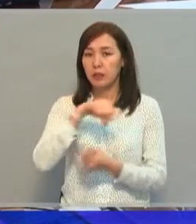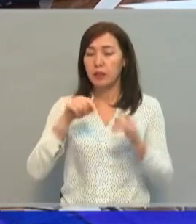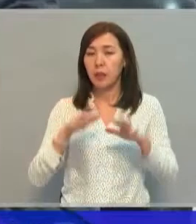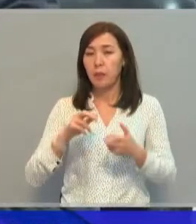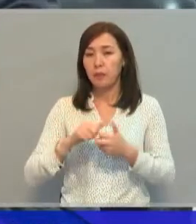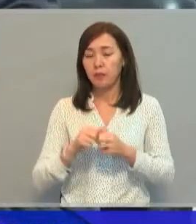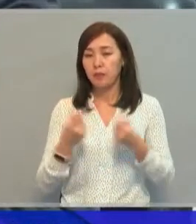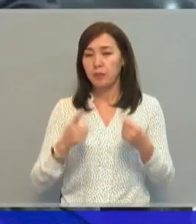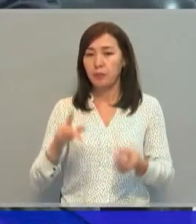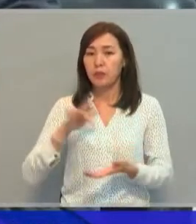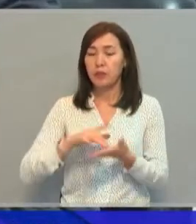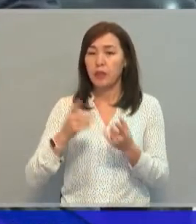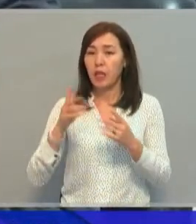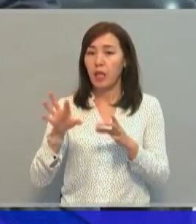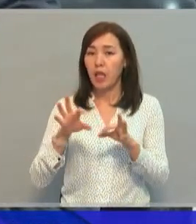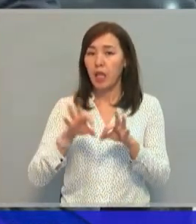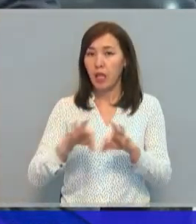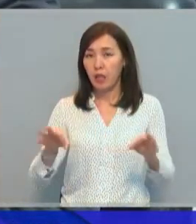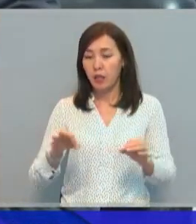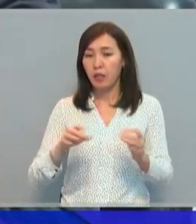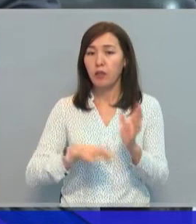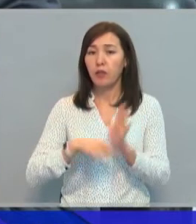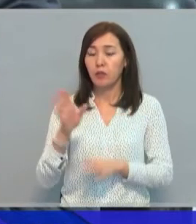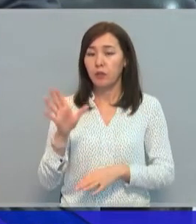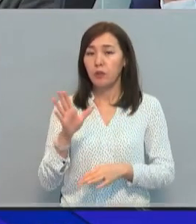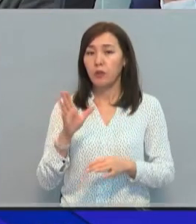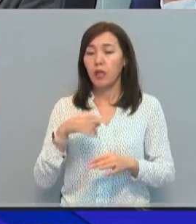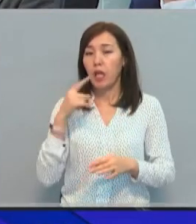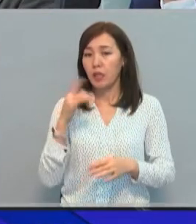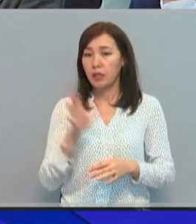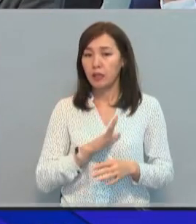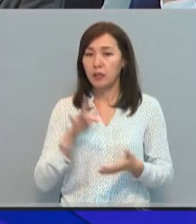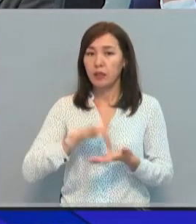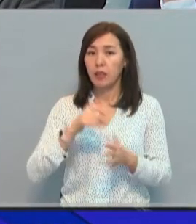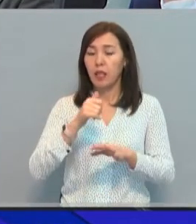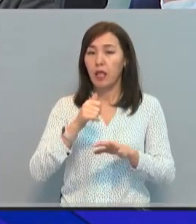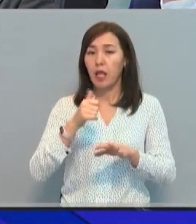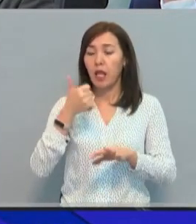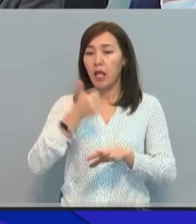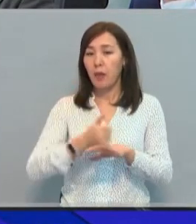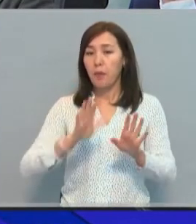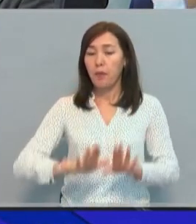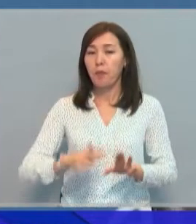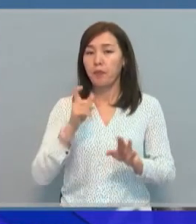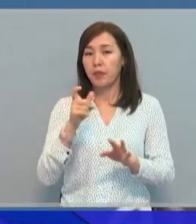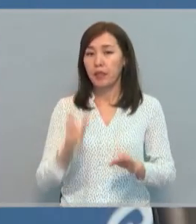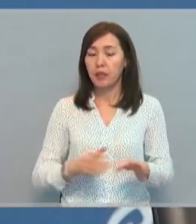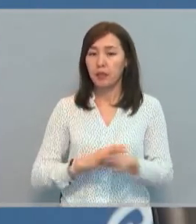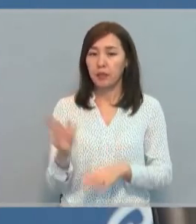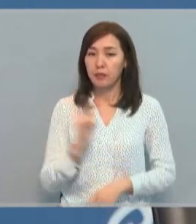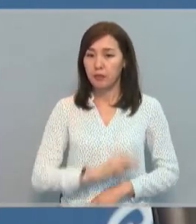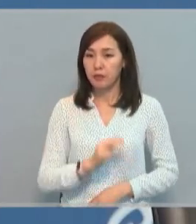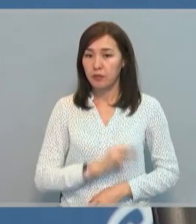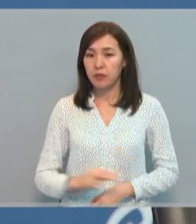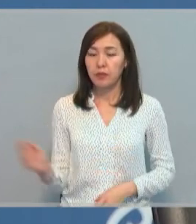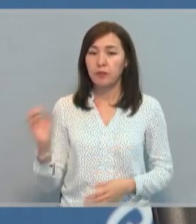нысандар мәселесінен бөлек қаланың инженерлік жүйелерін жақсарту мәселесі де айтылды. Ол бойынша қала әкімінің орынбасары баяндама жасап, жиналғандарды атқарылатын